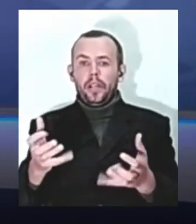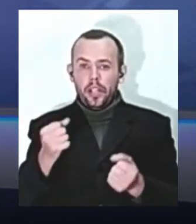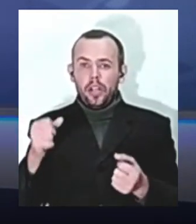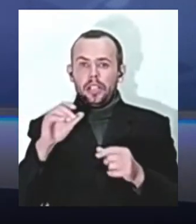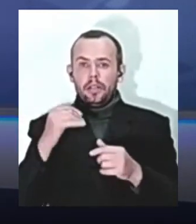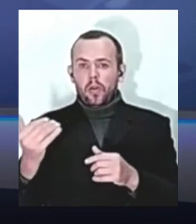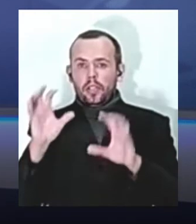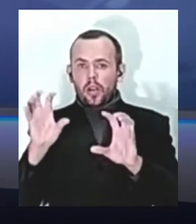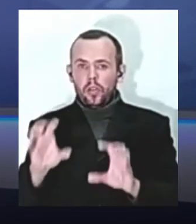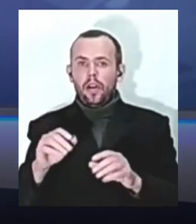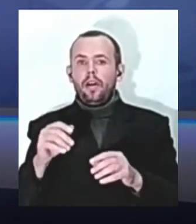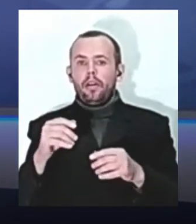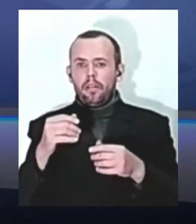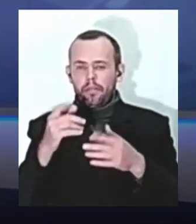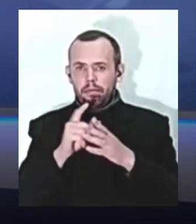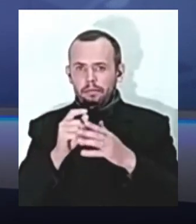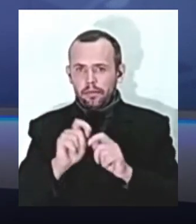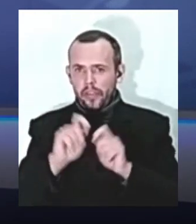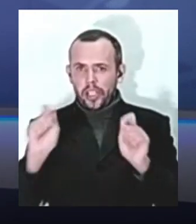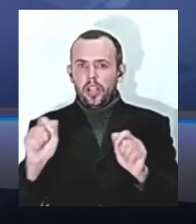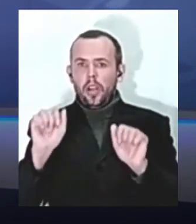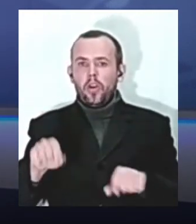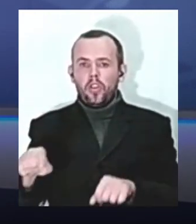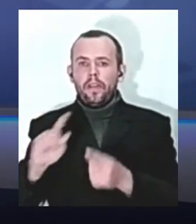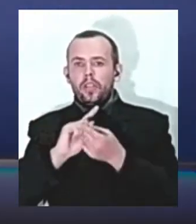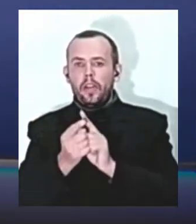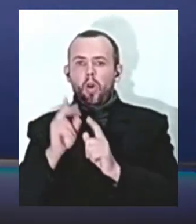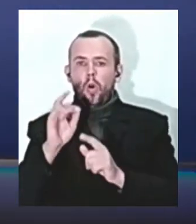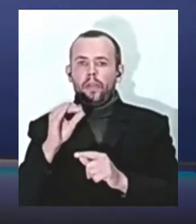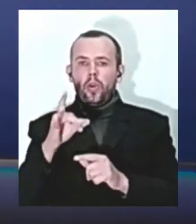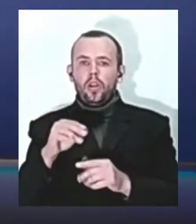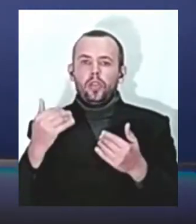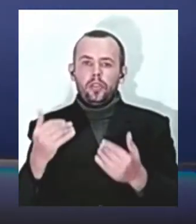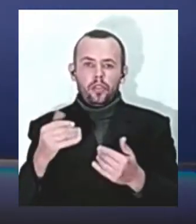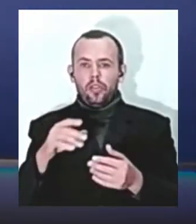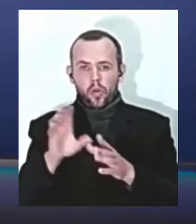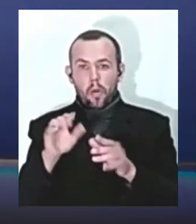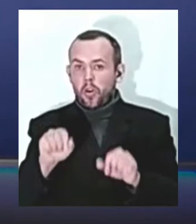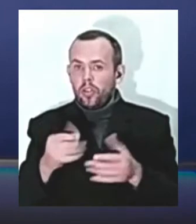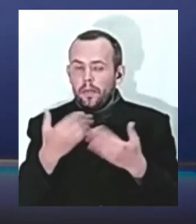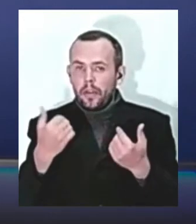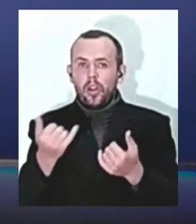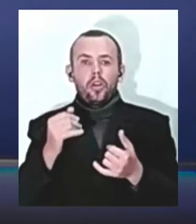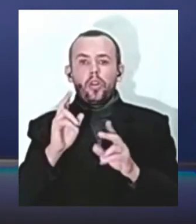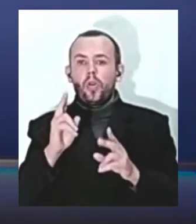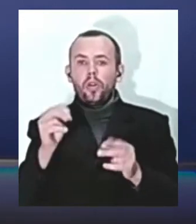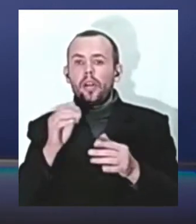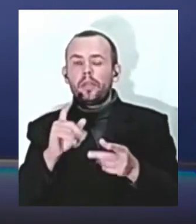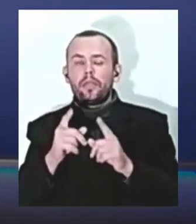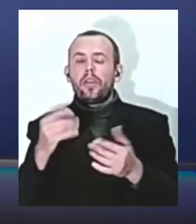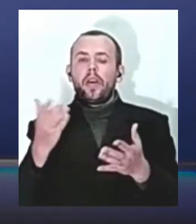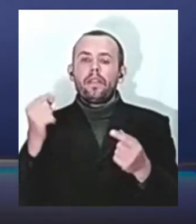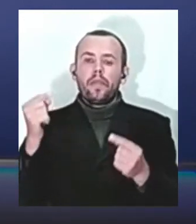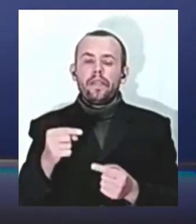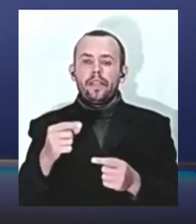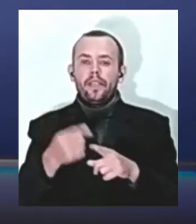відкриє, скажімо так, можливість змінювати конфігурацію. Сьогодні такої можливості немає. І хто би як не заявляв, які політичні сили